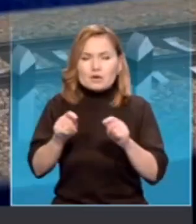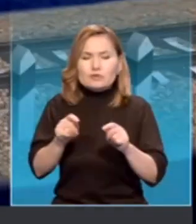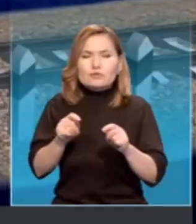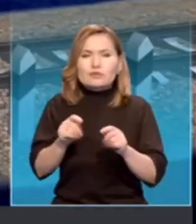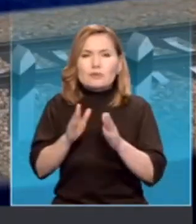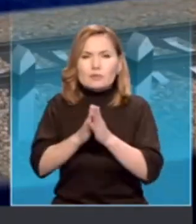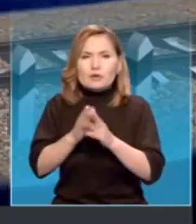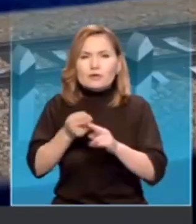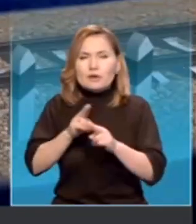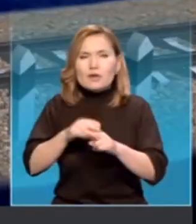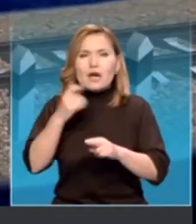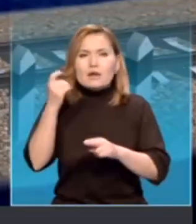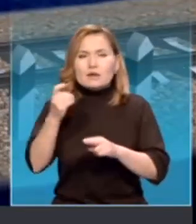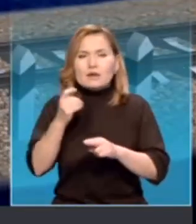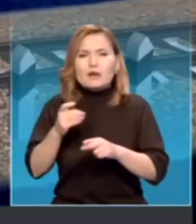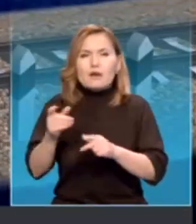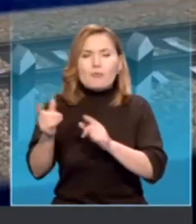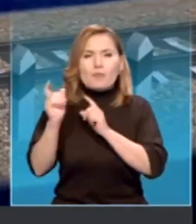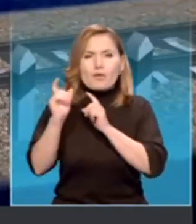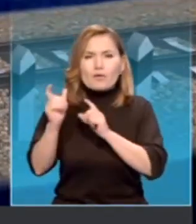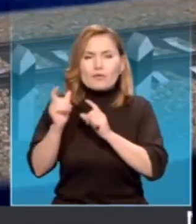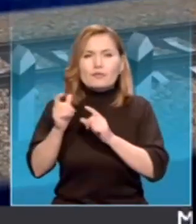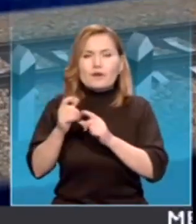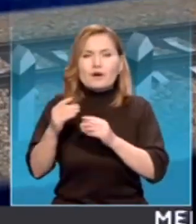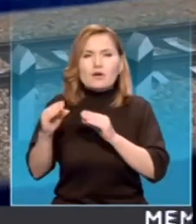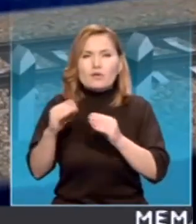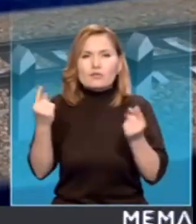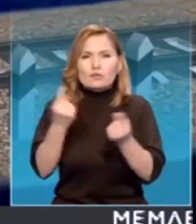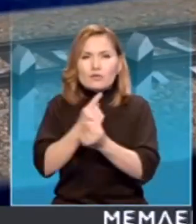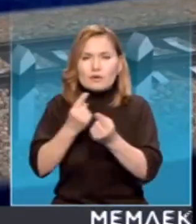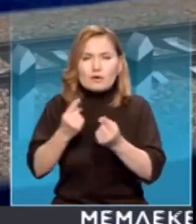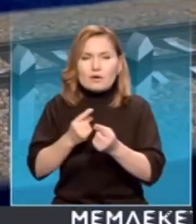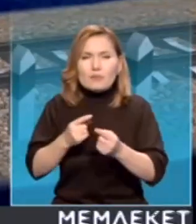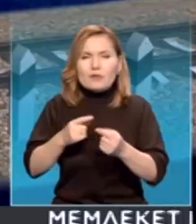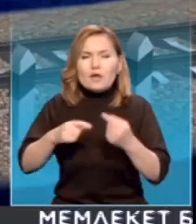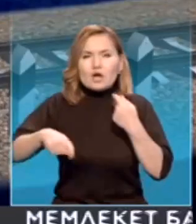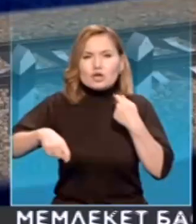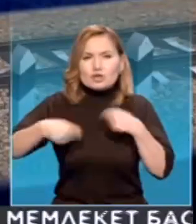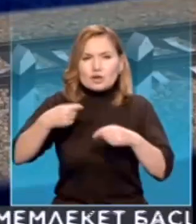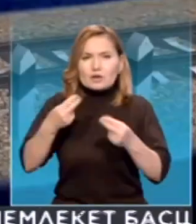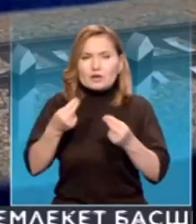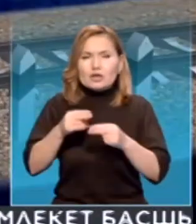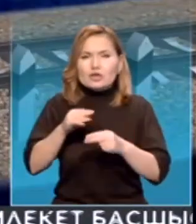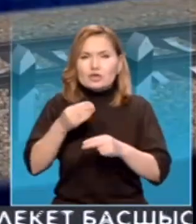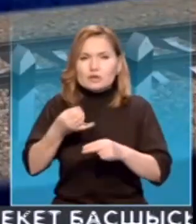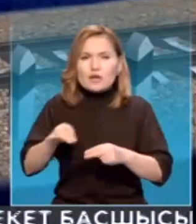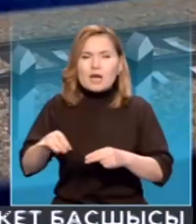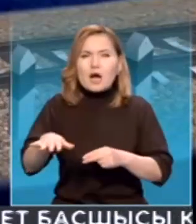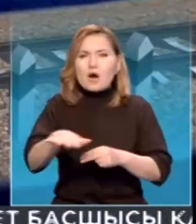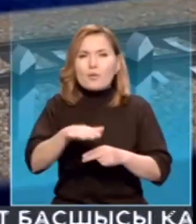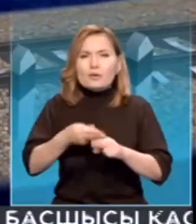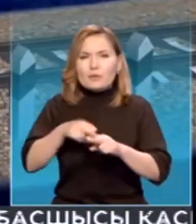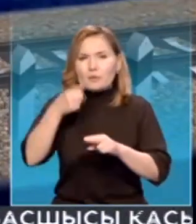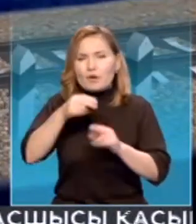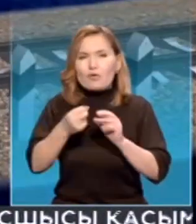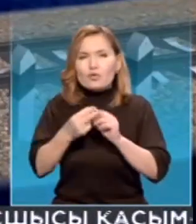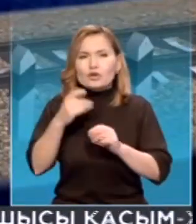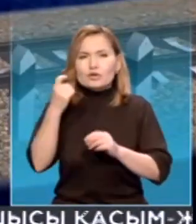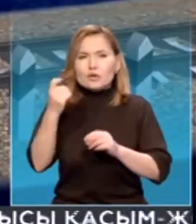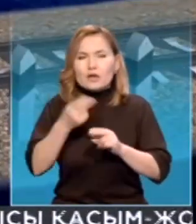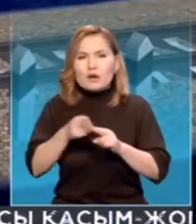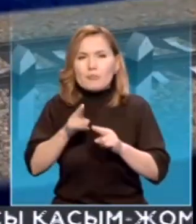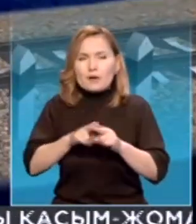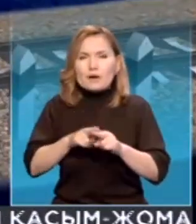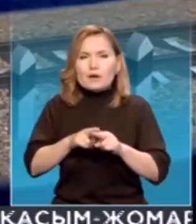қазір диқандар үшін тауарды көлікпен тасымалдау қып-қызыл шығын. Бір ғана Жетісай ауданында биыл 13 шаруашылық қыс